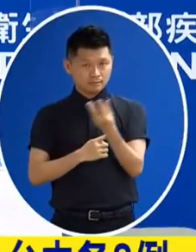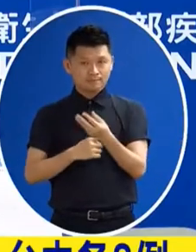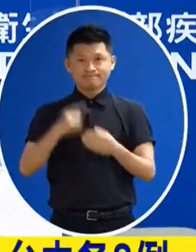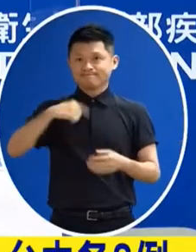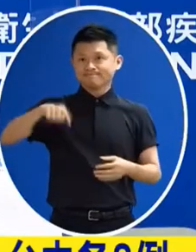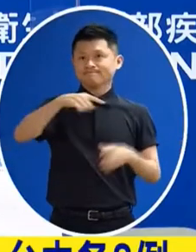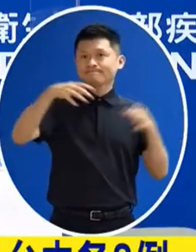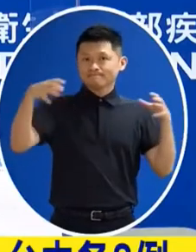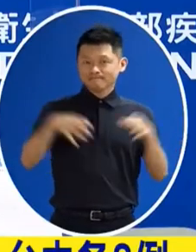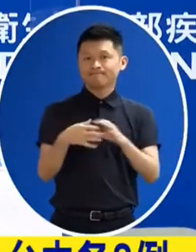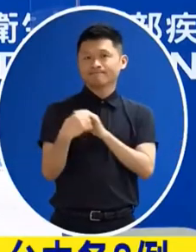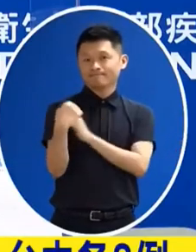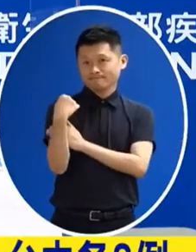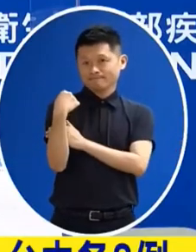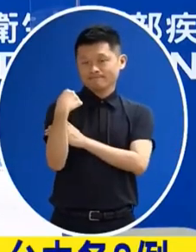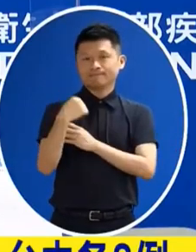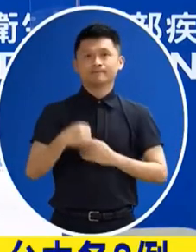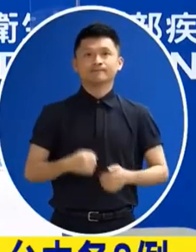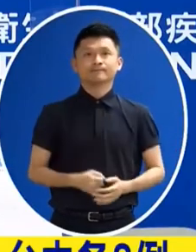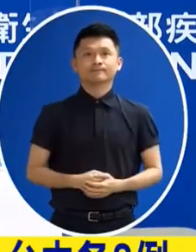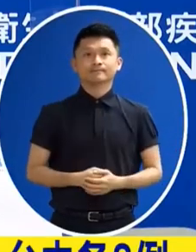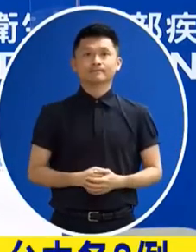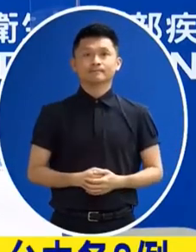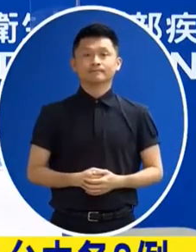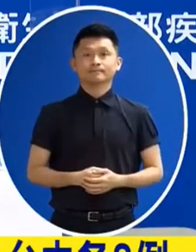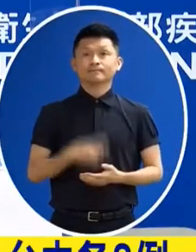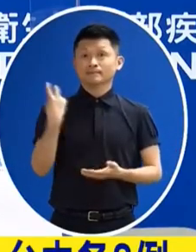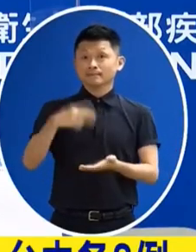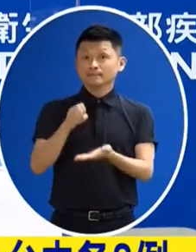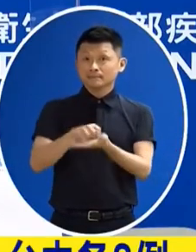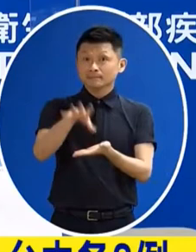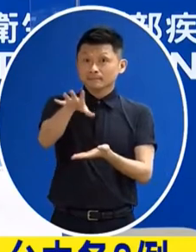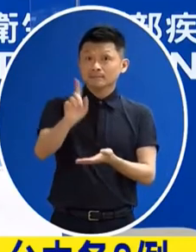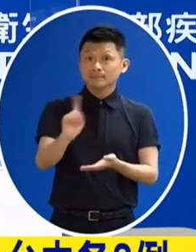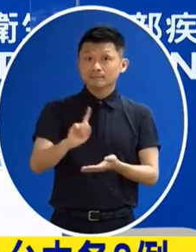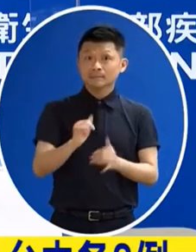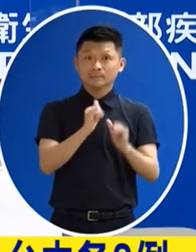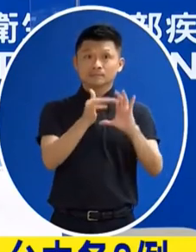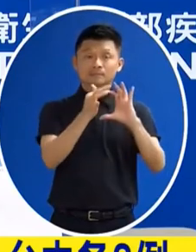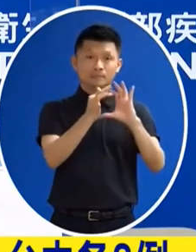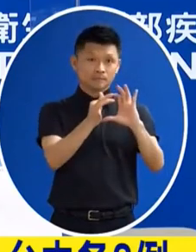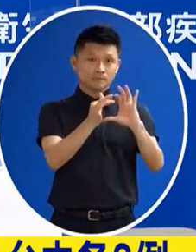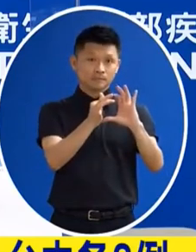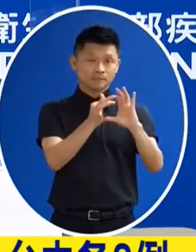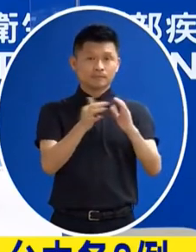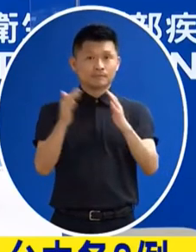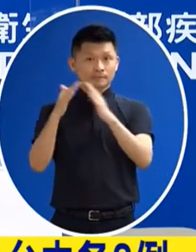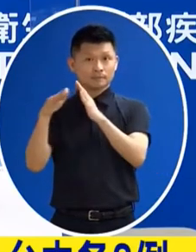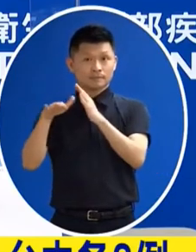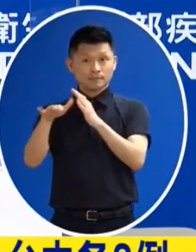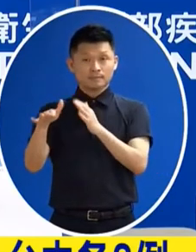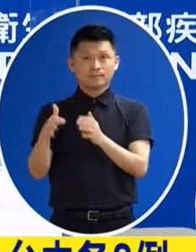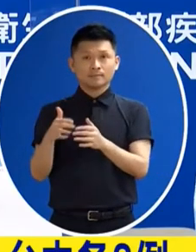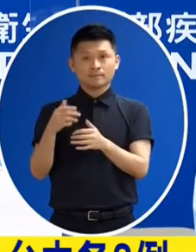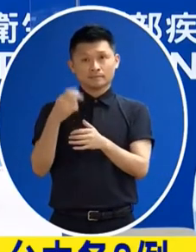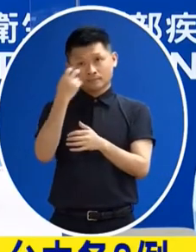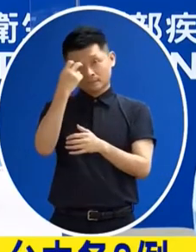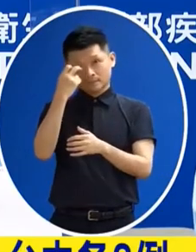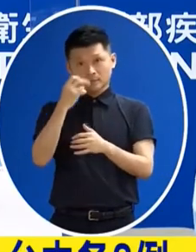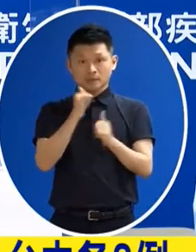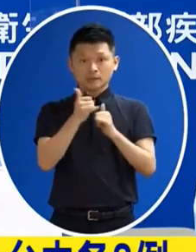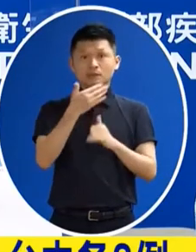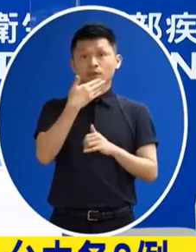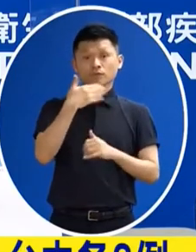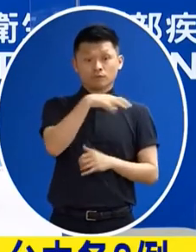续的努力。然后另外今天跟大家在报告就是有关社区室还有家庭托顾卫生福利机